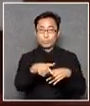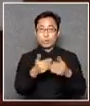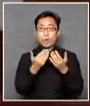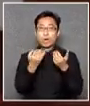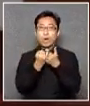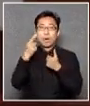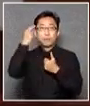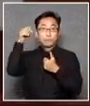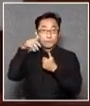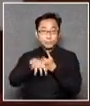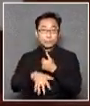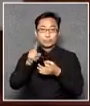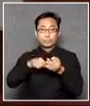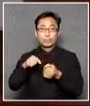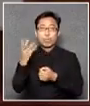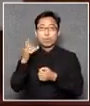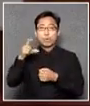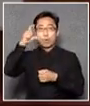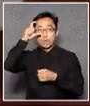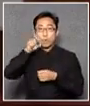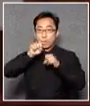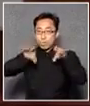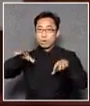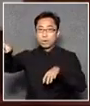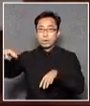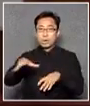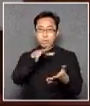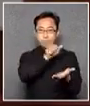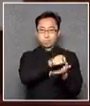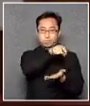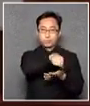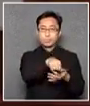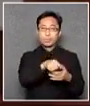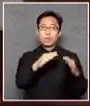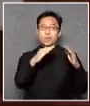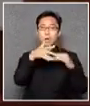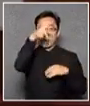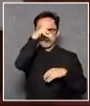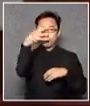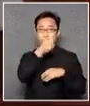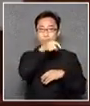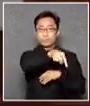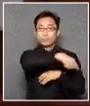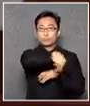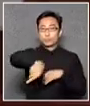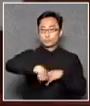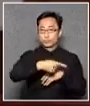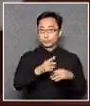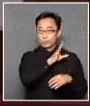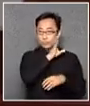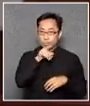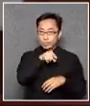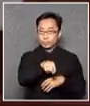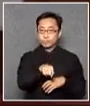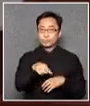黄之锋在台上呼吁集会者重夺政府总部外面的公民广场。策划行动的